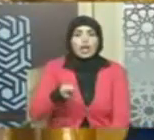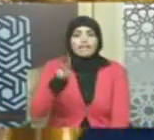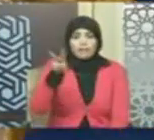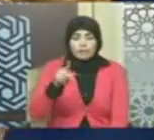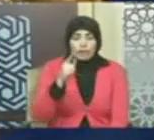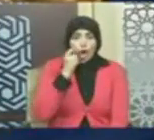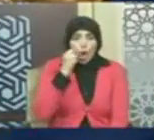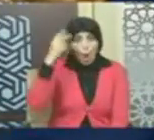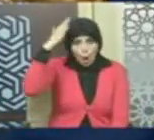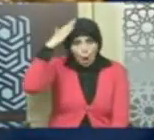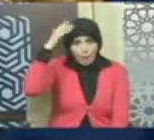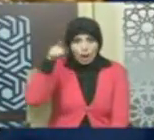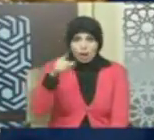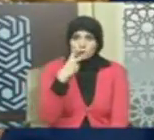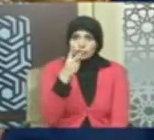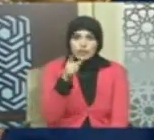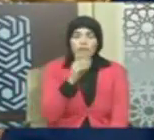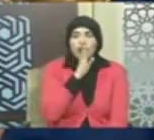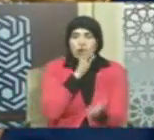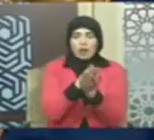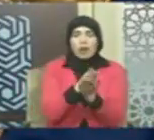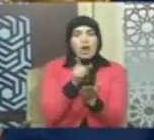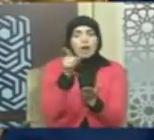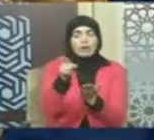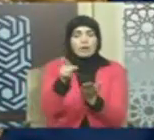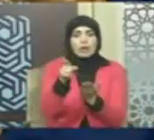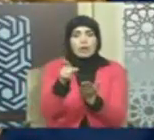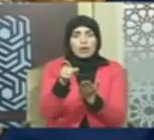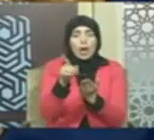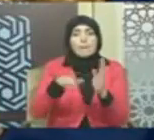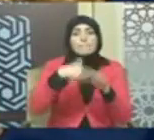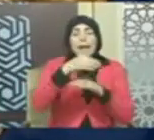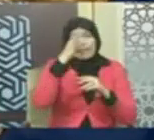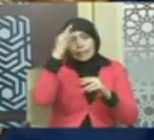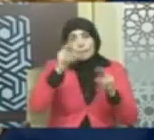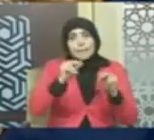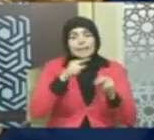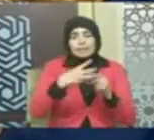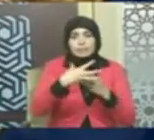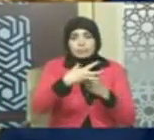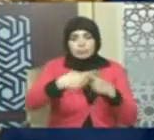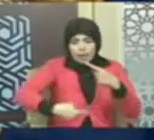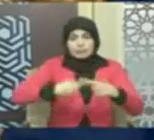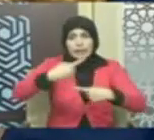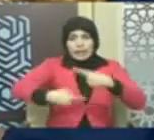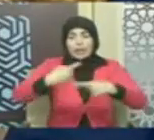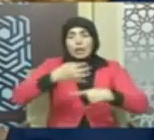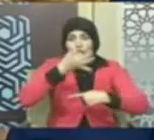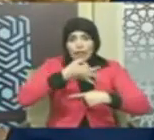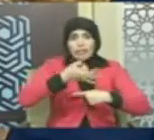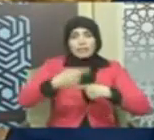وقال قولة حق أصبحت مثلا، وأصبح الجيل بعد